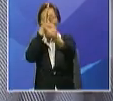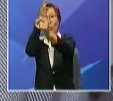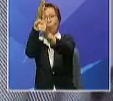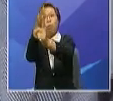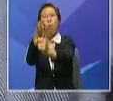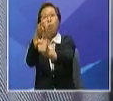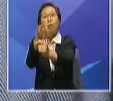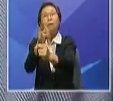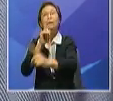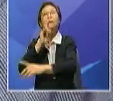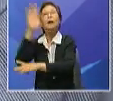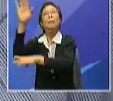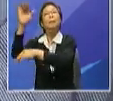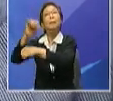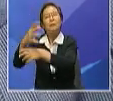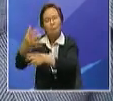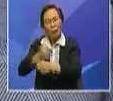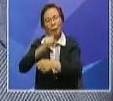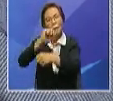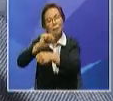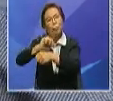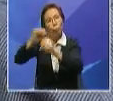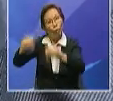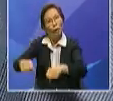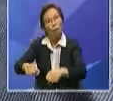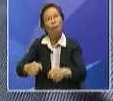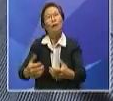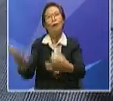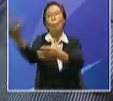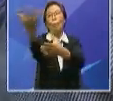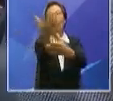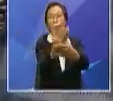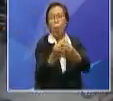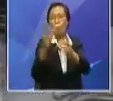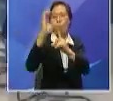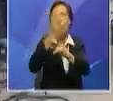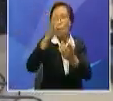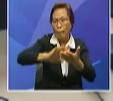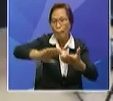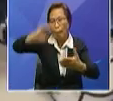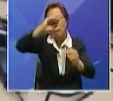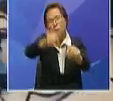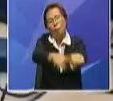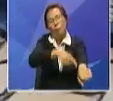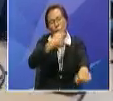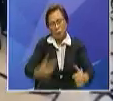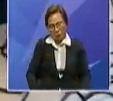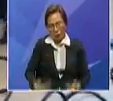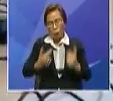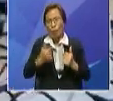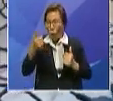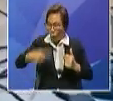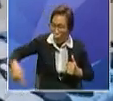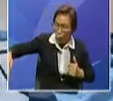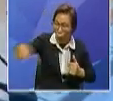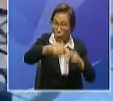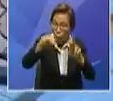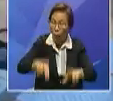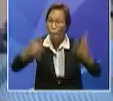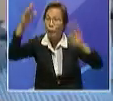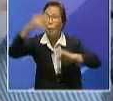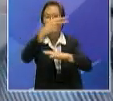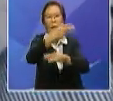kepada jaminan pekerjaan dalam usul menerapkan budaya pembelajaran sepanjang Hayat dalam kalangan rakyat Indonesia